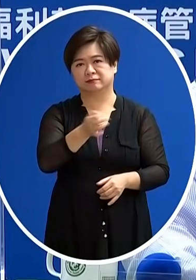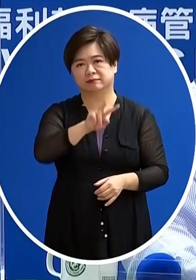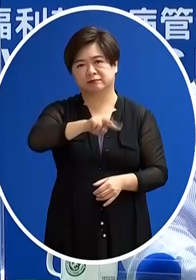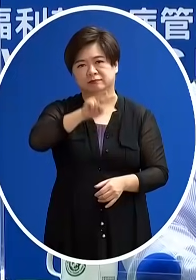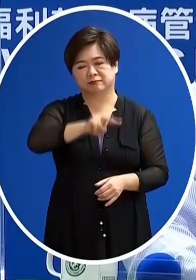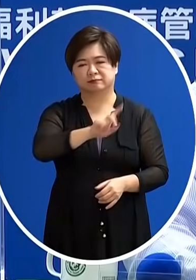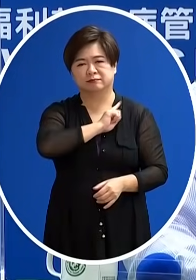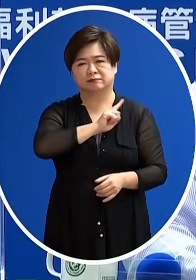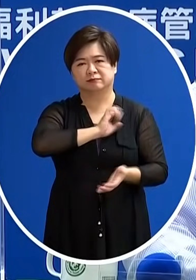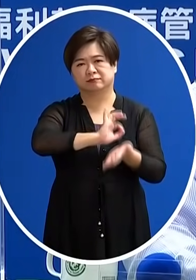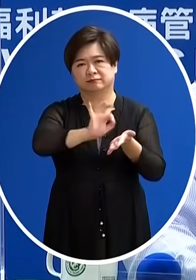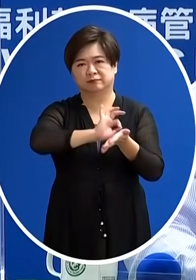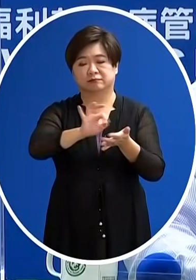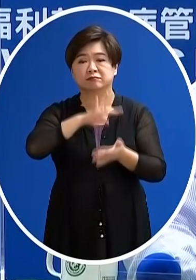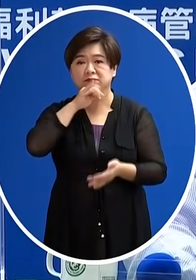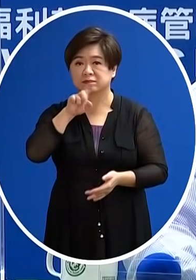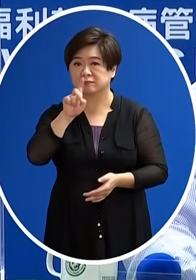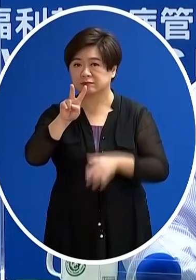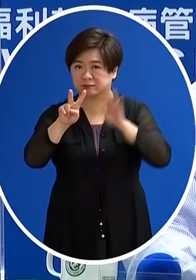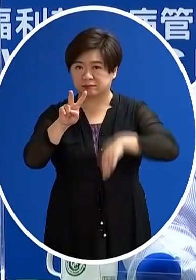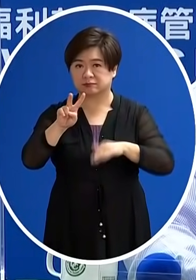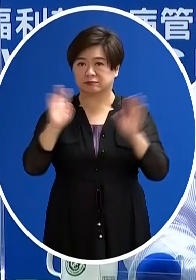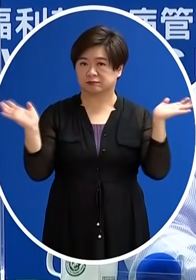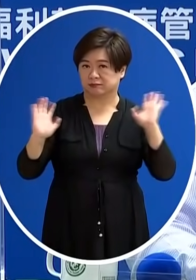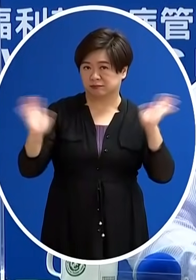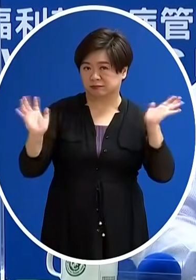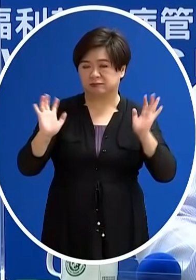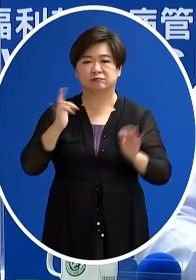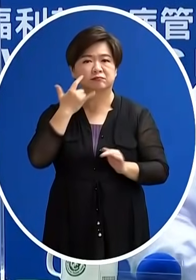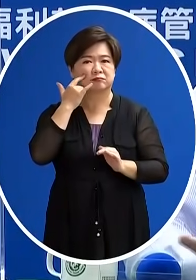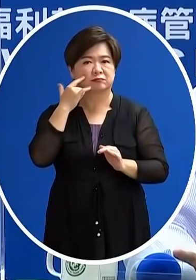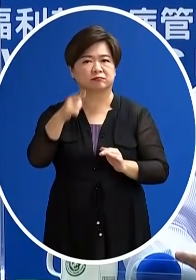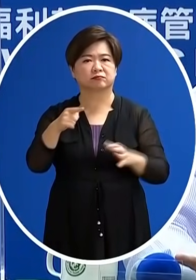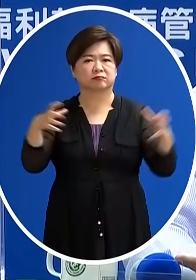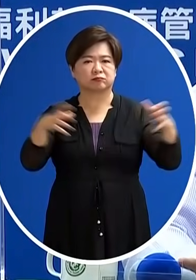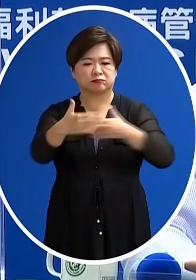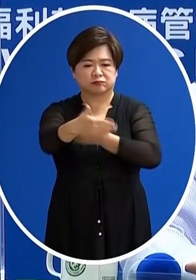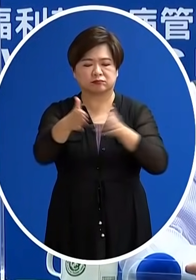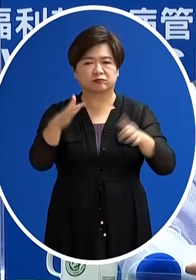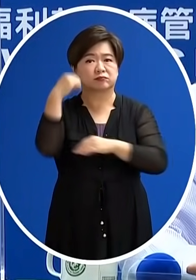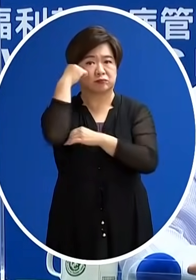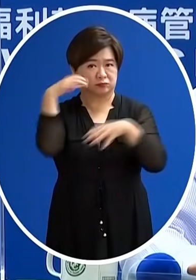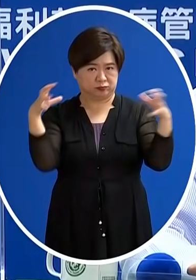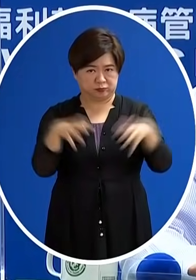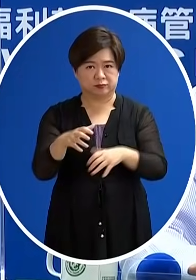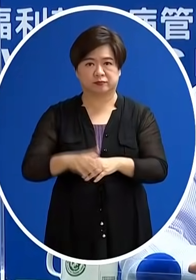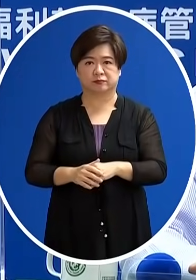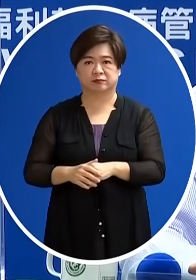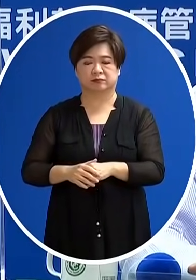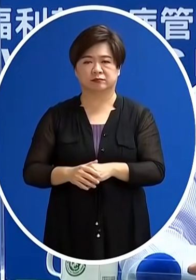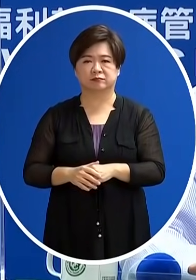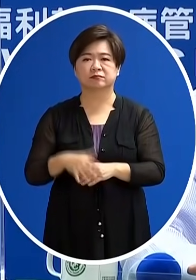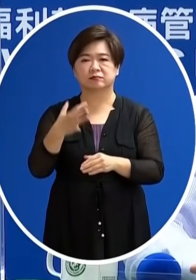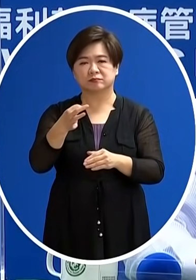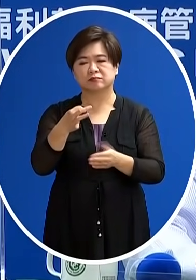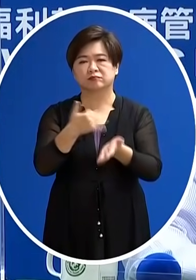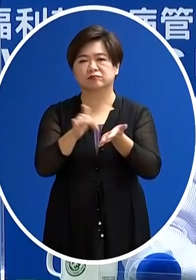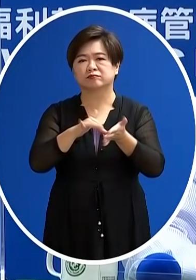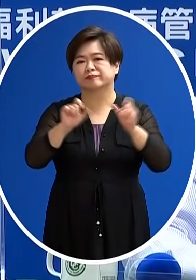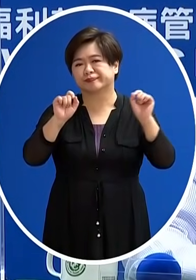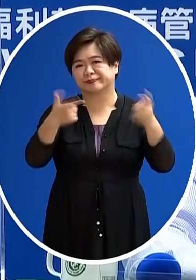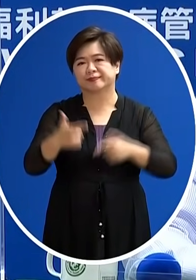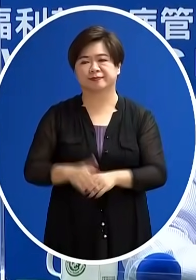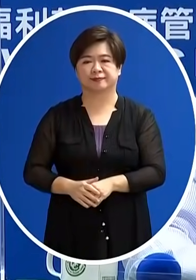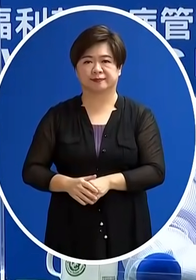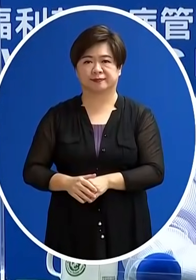整。那12岁以下的幼童哈，父母哈就是有同住的，好，那就不利另外再收费。好，